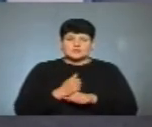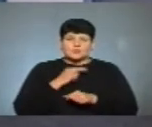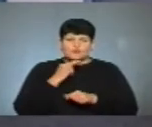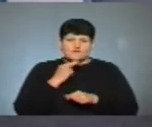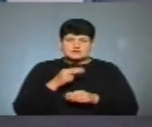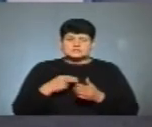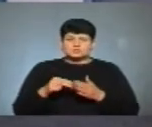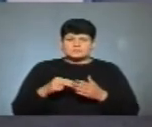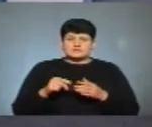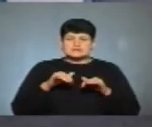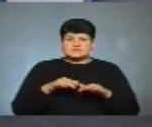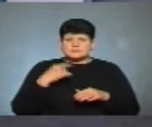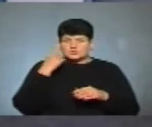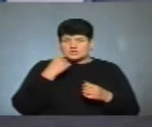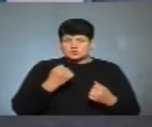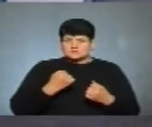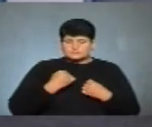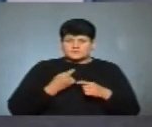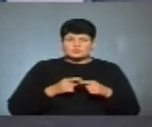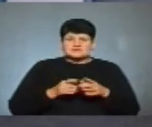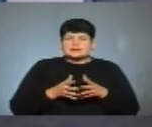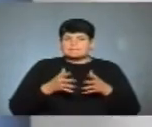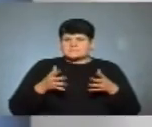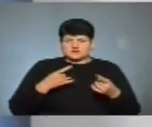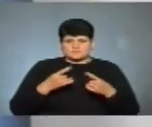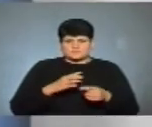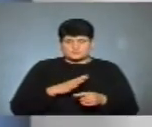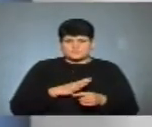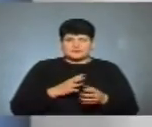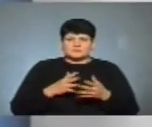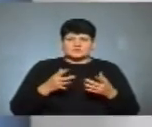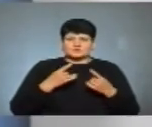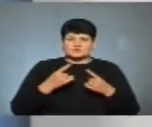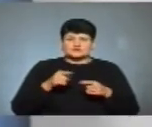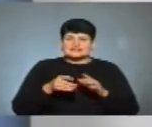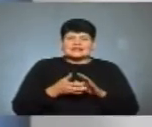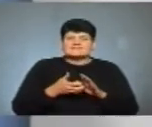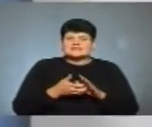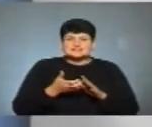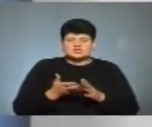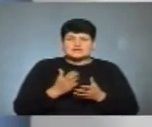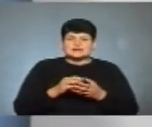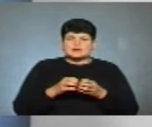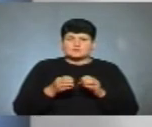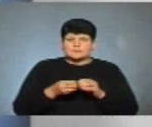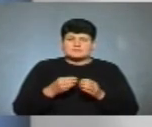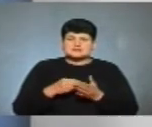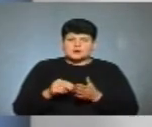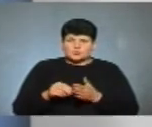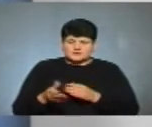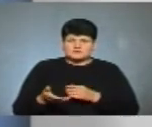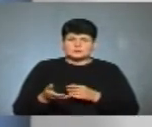якраз закупівля засобів індивідуального захисту, тому що про це найбільше говорилося. Найбільше говорилося, що їх не вистачає і є проблеми з їх закупівлею. Ну,